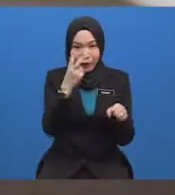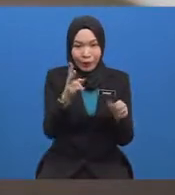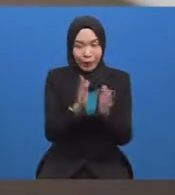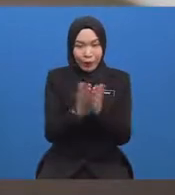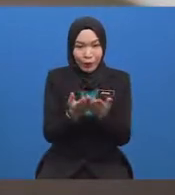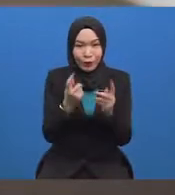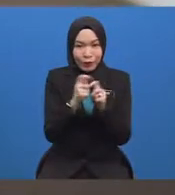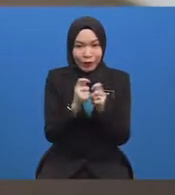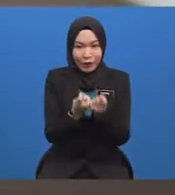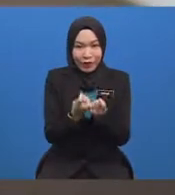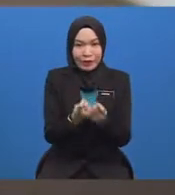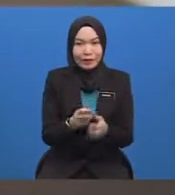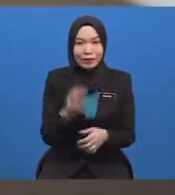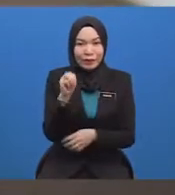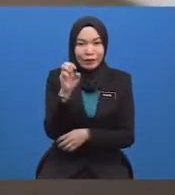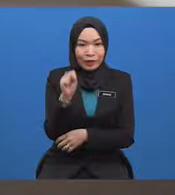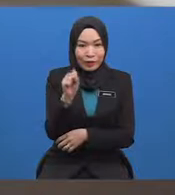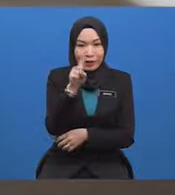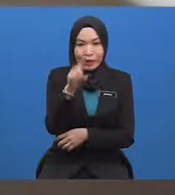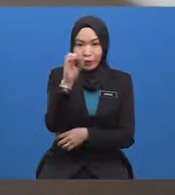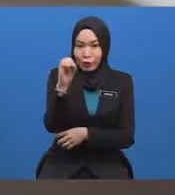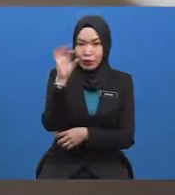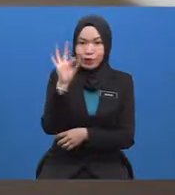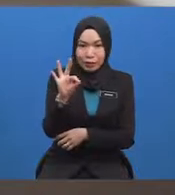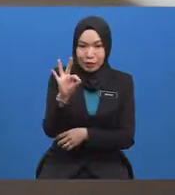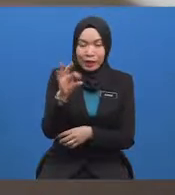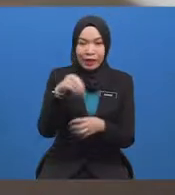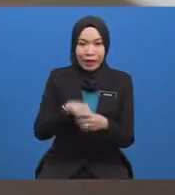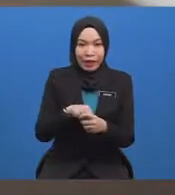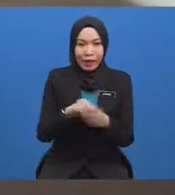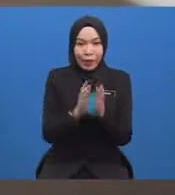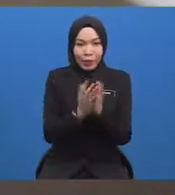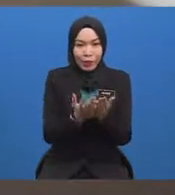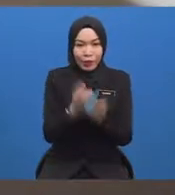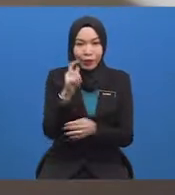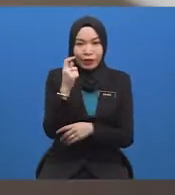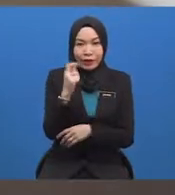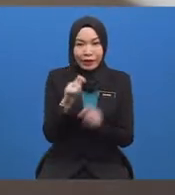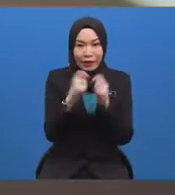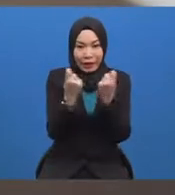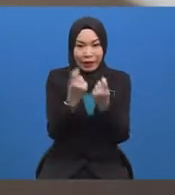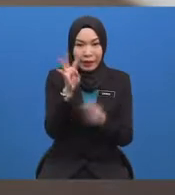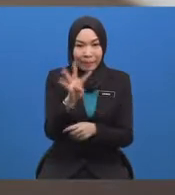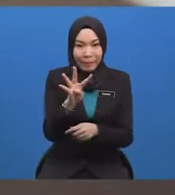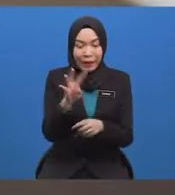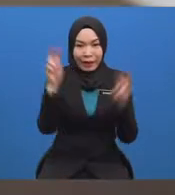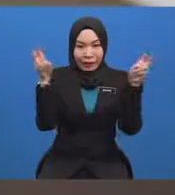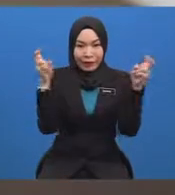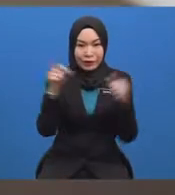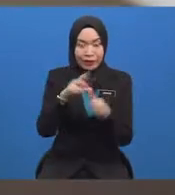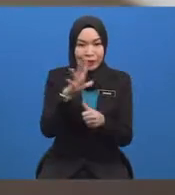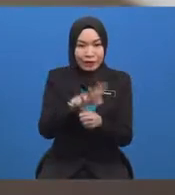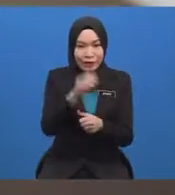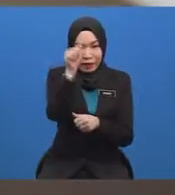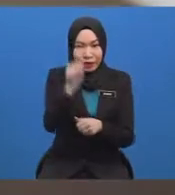109 dalam buku teks biografi k.h. tempat yang bertajuk kesan aliran lumpur